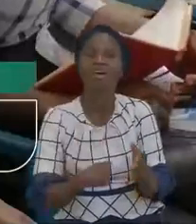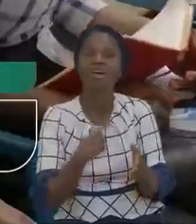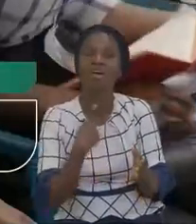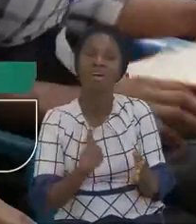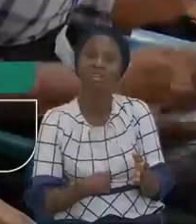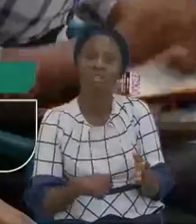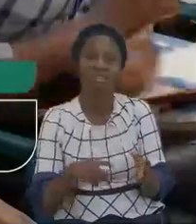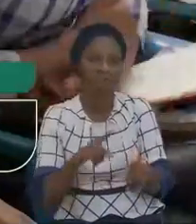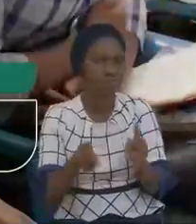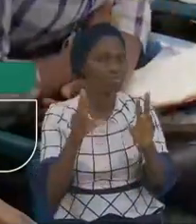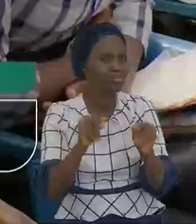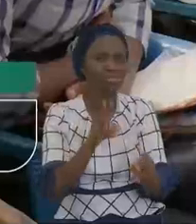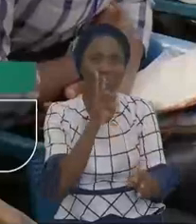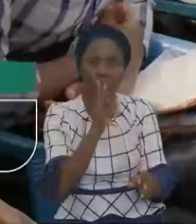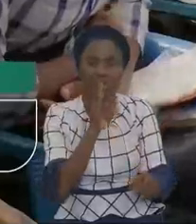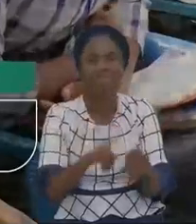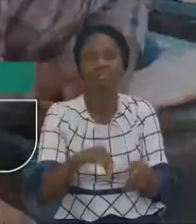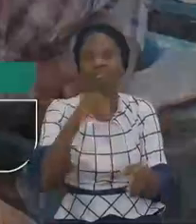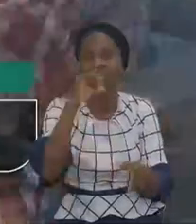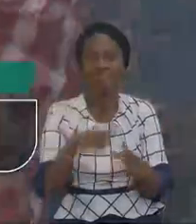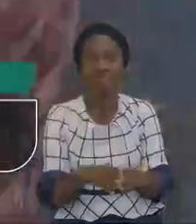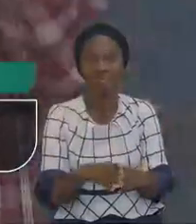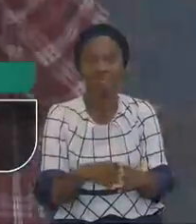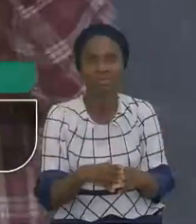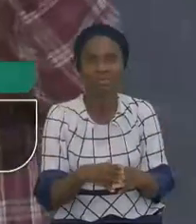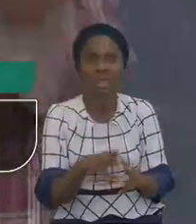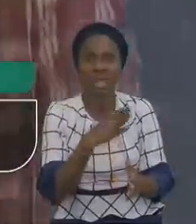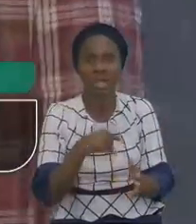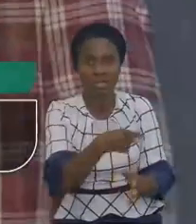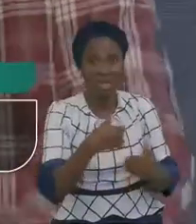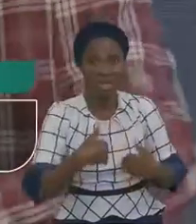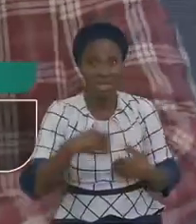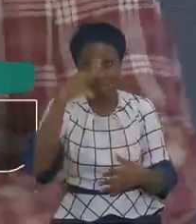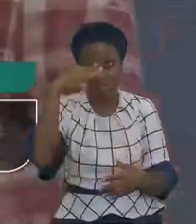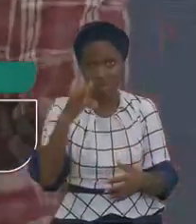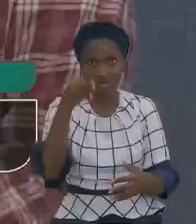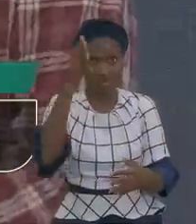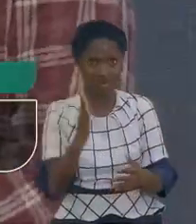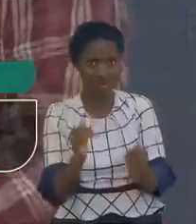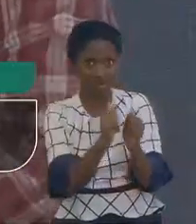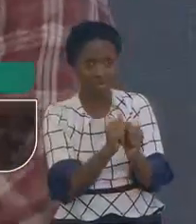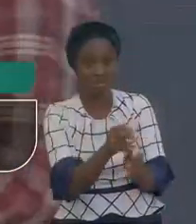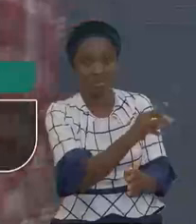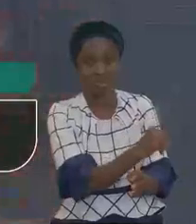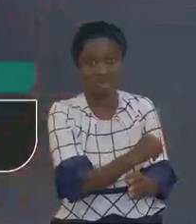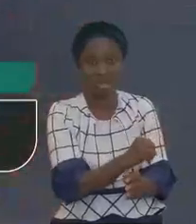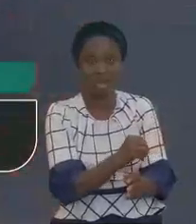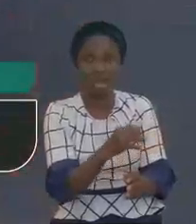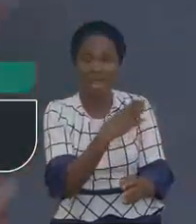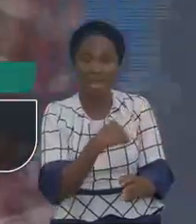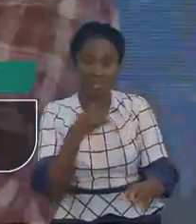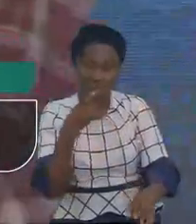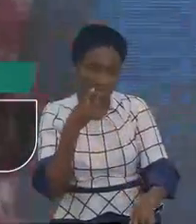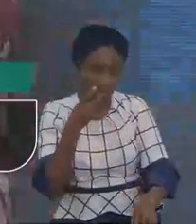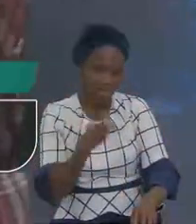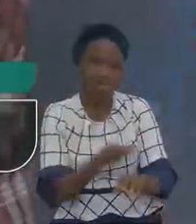Ils avaient l'homme de Dieu avec eux. Frappe le rocher et l'eau est sortie pour eux. Mais vous